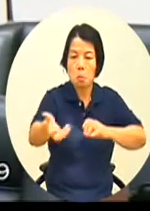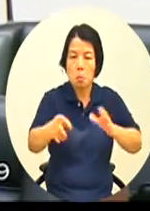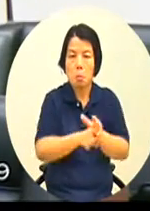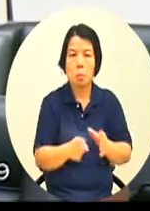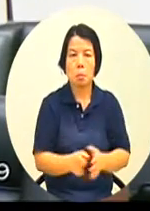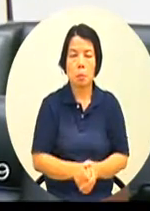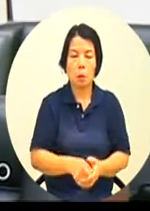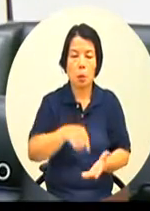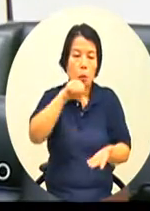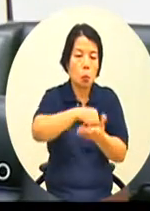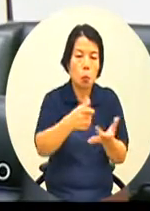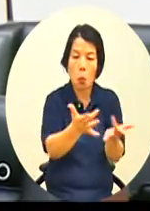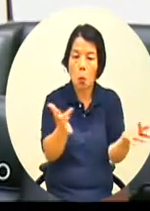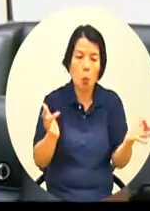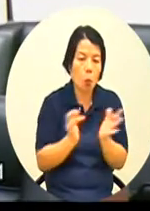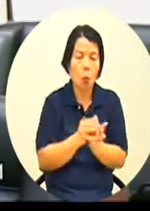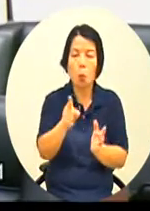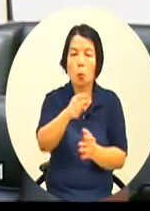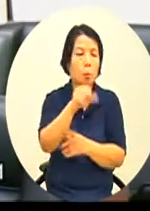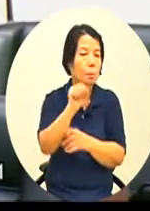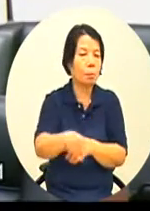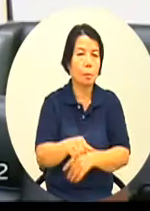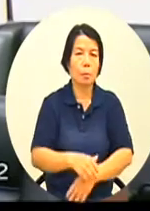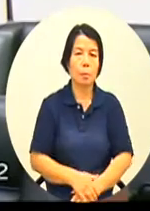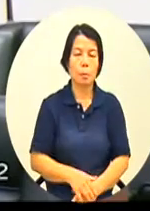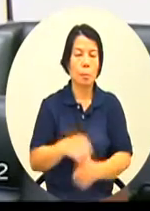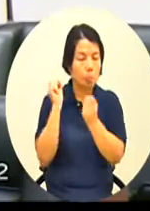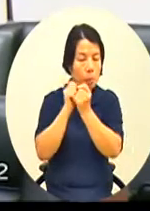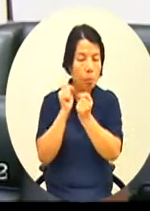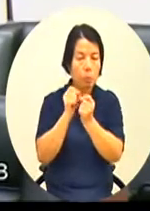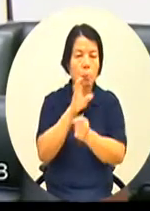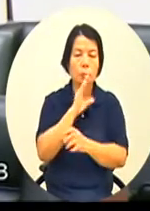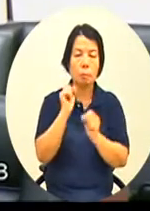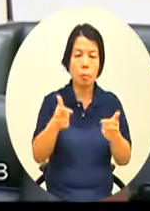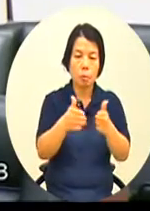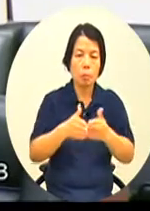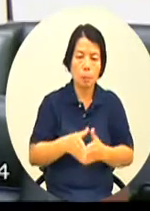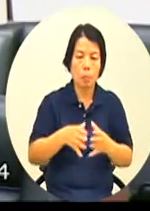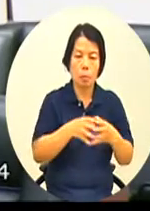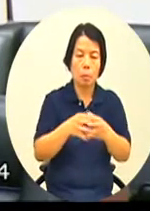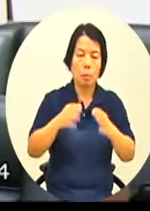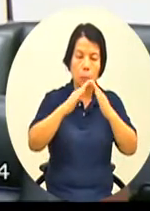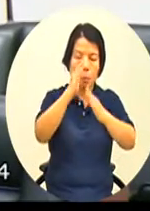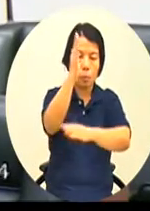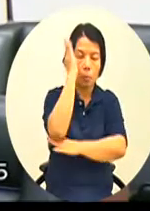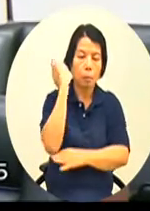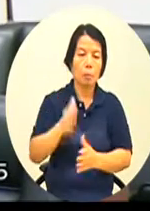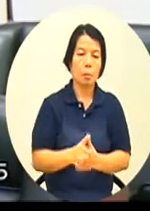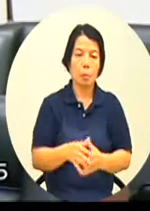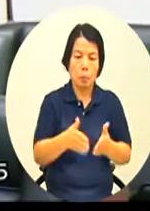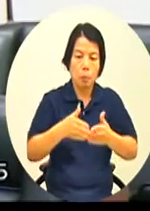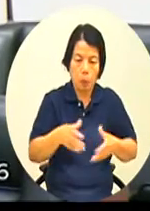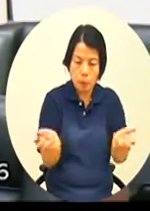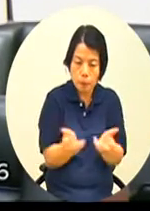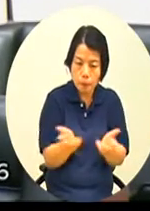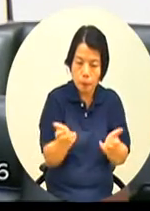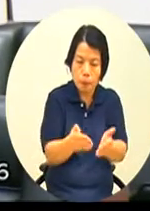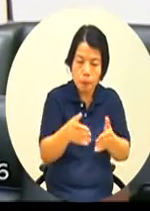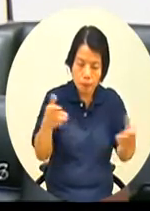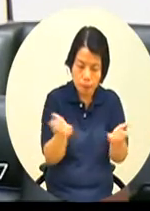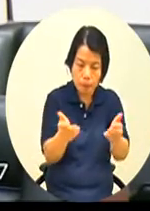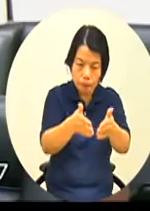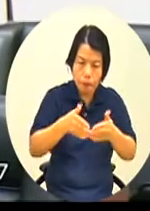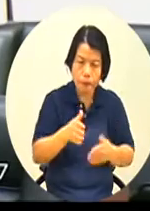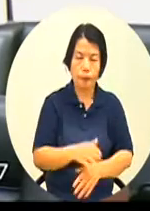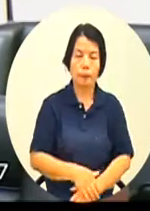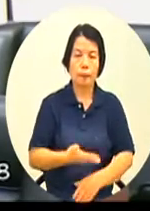海，除了花海之外呢，附近是不是也应该要结合市政府赶快来做相关的开发跟建设，让市政府有一